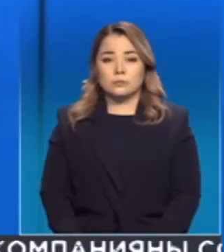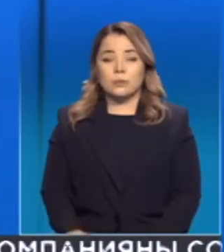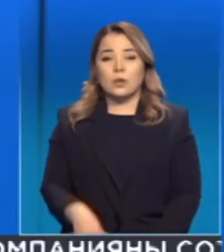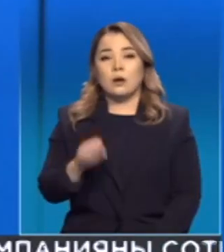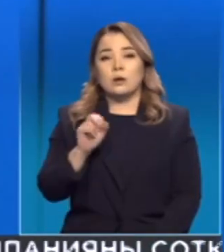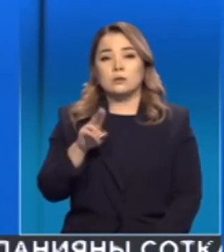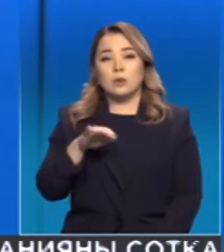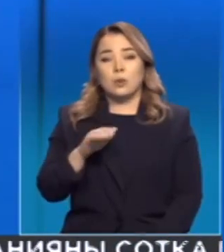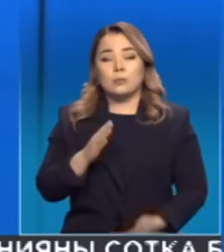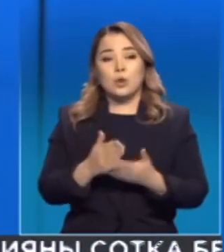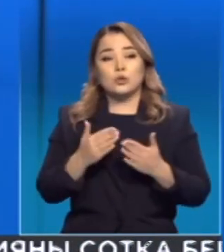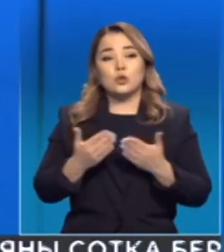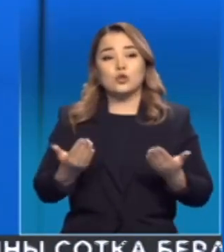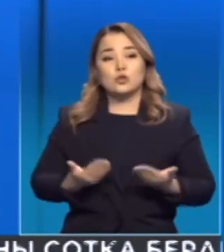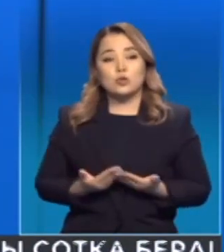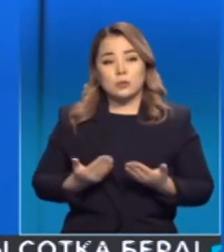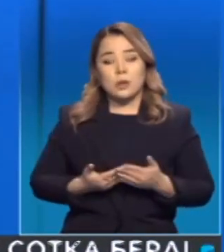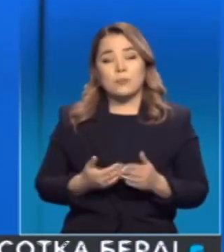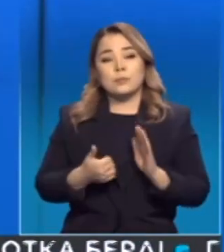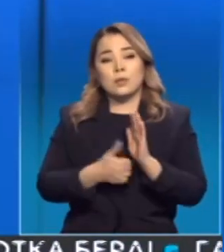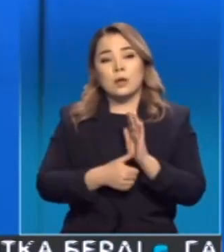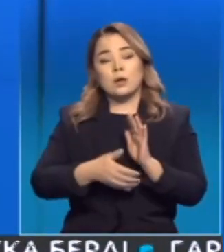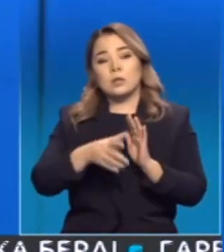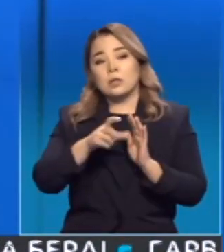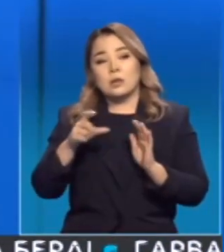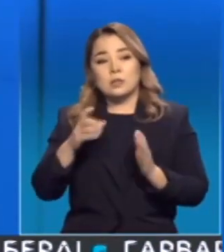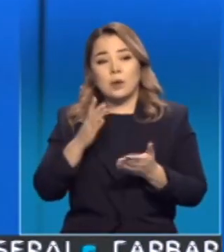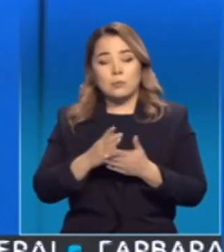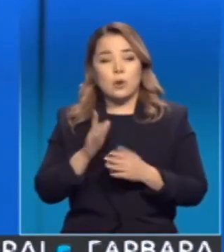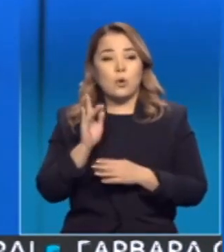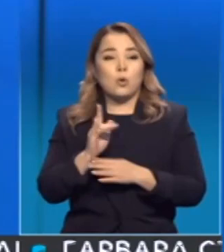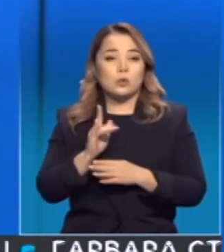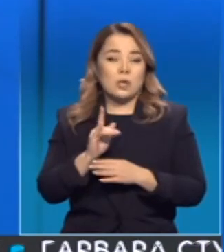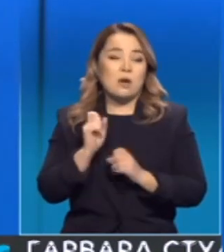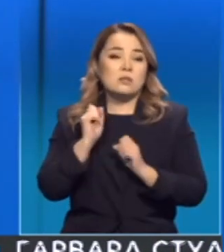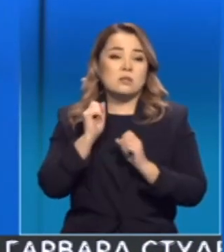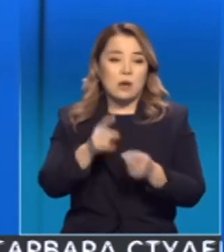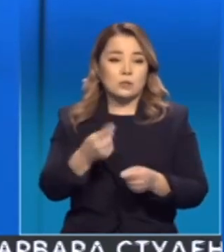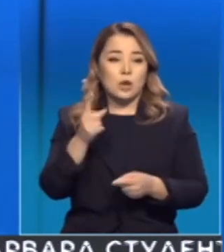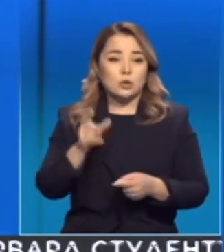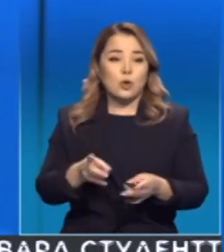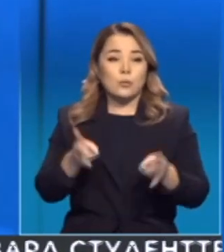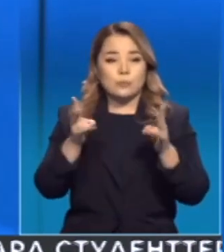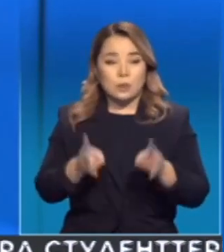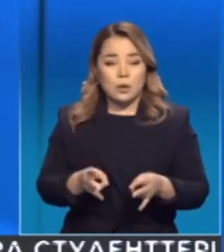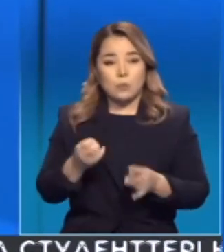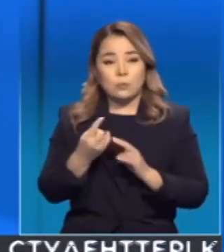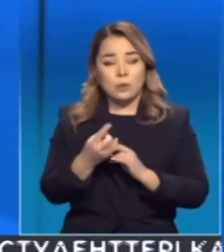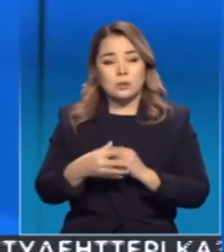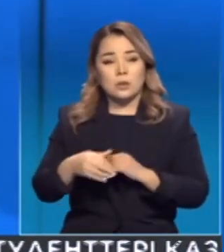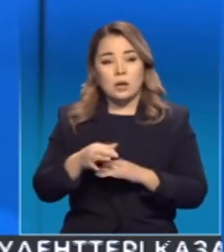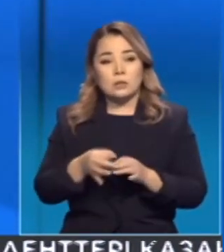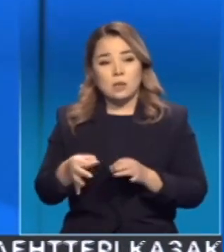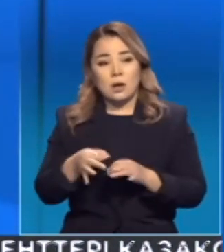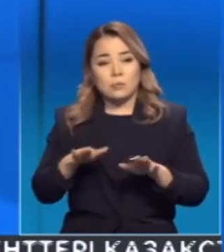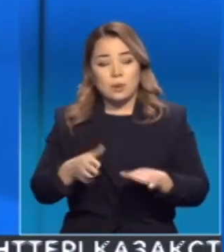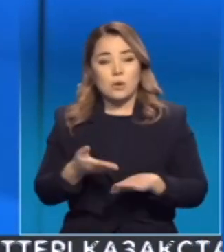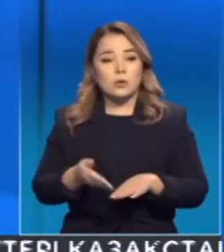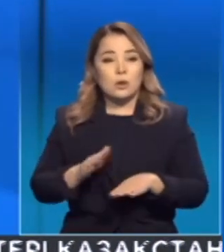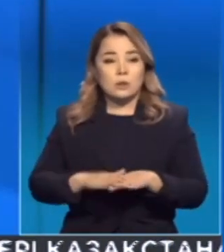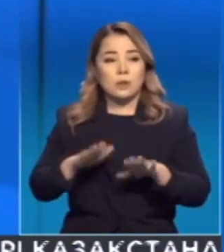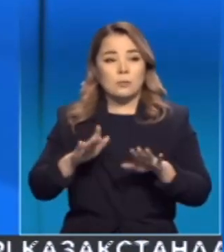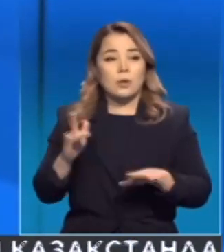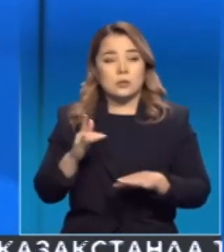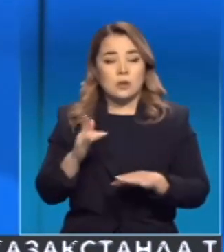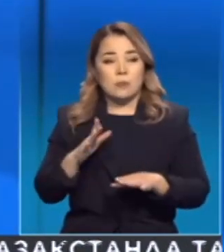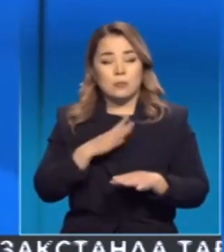Ақтауда бәзбіреулер тұрғын үйдің 6-шы қабатынан орындық лақтырып, бір тұрғынды жарақаттады. Оқиға 11-ші шағын ауданда болған. Ауыр жиһаз сол жерден